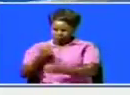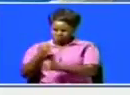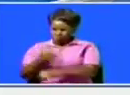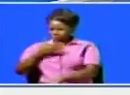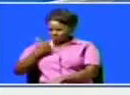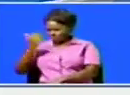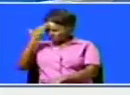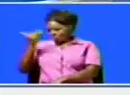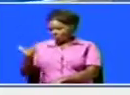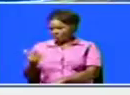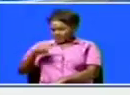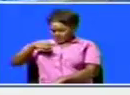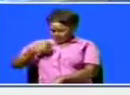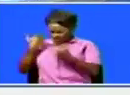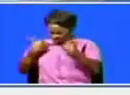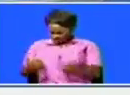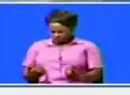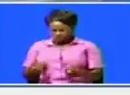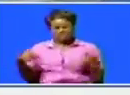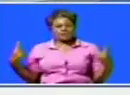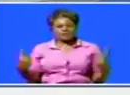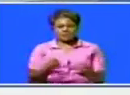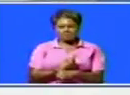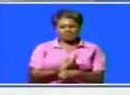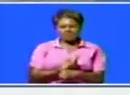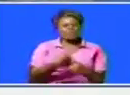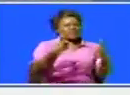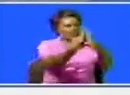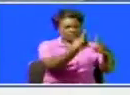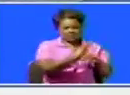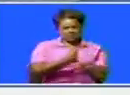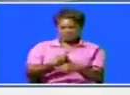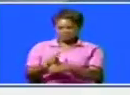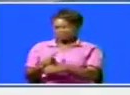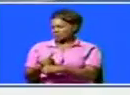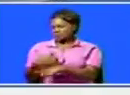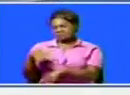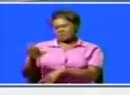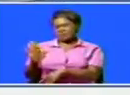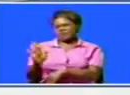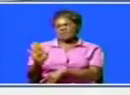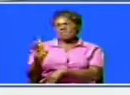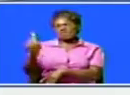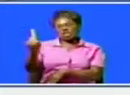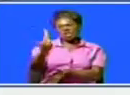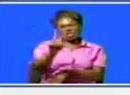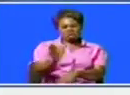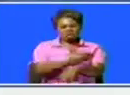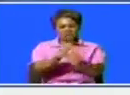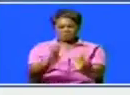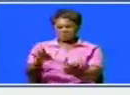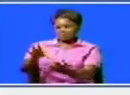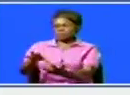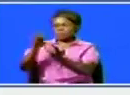Juu, Konaya ni Konaya, Nameless ni Nameless, Willy Paul ni Willy Paul, Msanii, kila Msanii ni unique